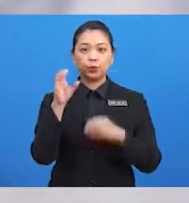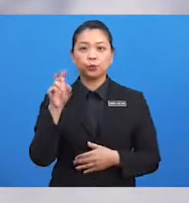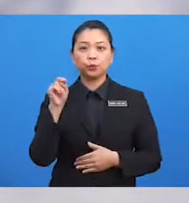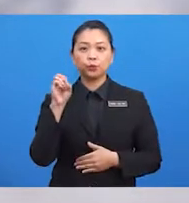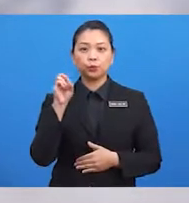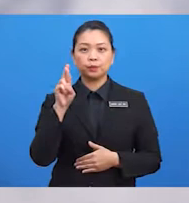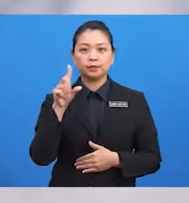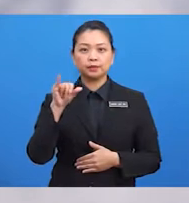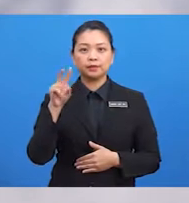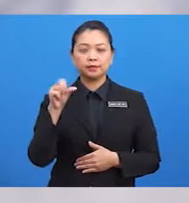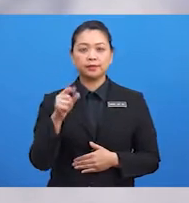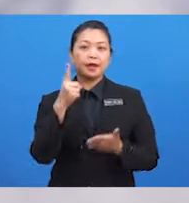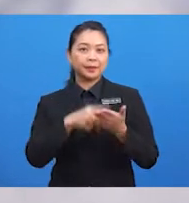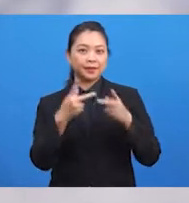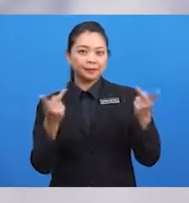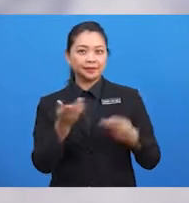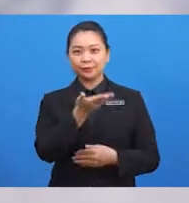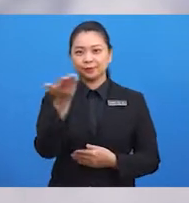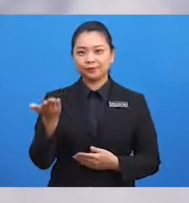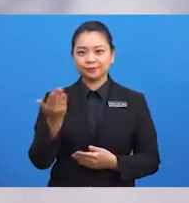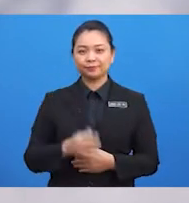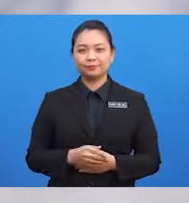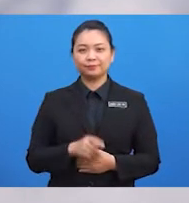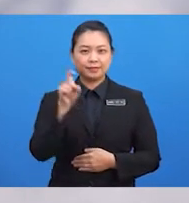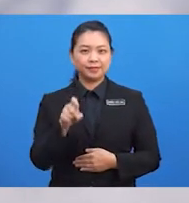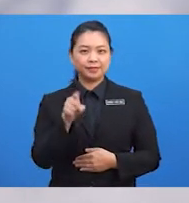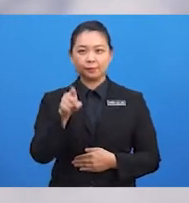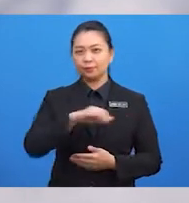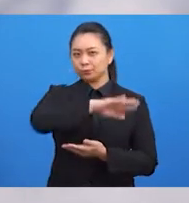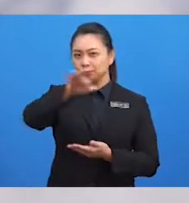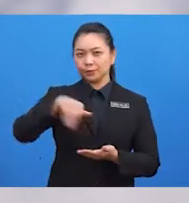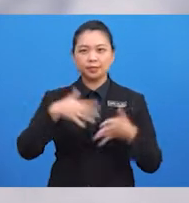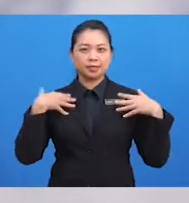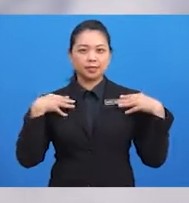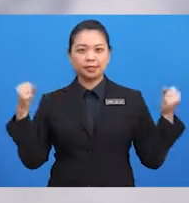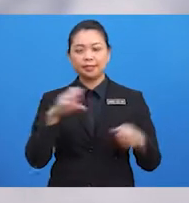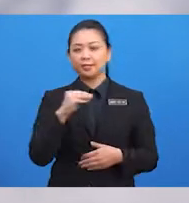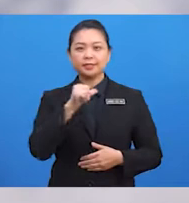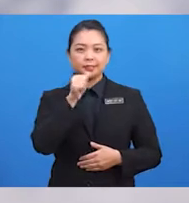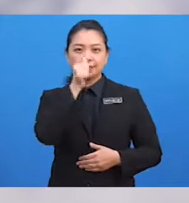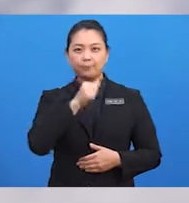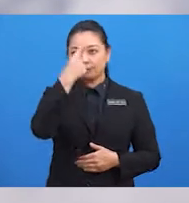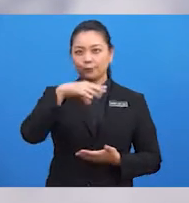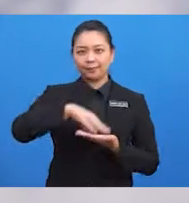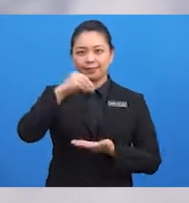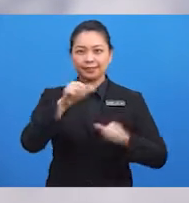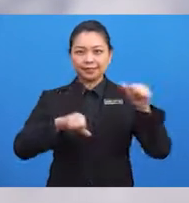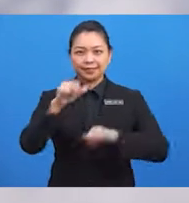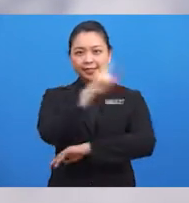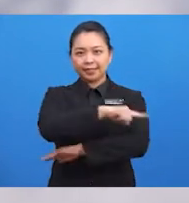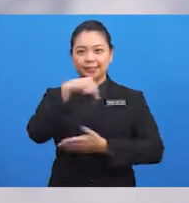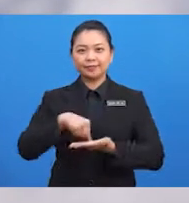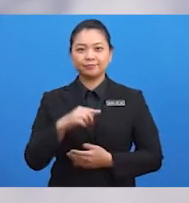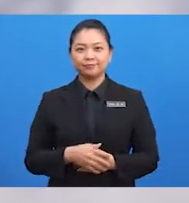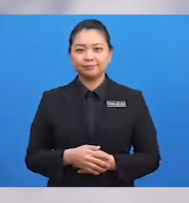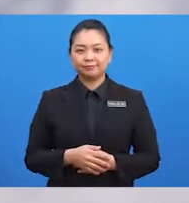Muhammad Nor. Apa khabar semua? Tentu kamu semua sihat dan tidak sabar-sabar untuk belajar sains pada hari ini.